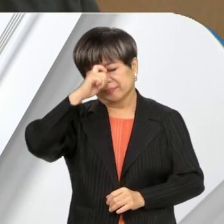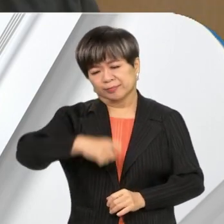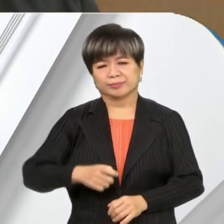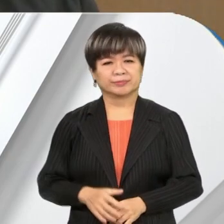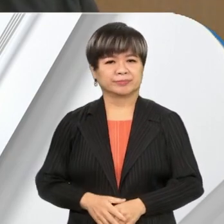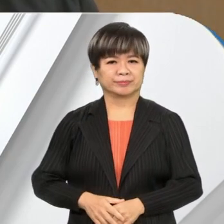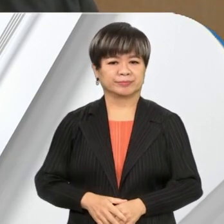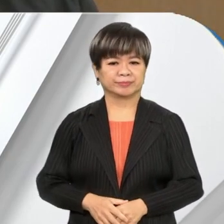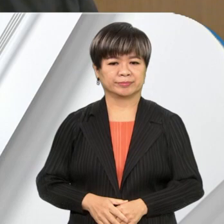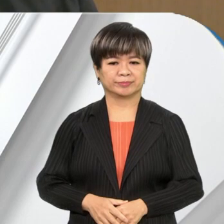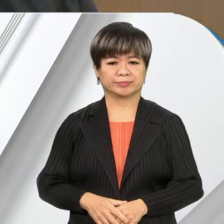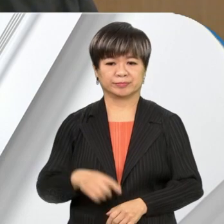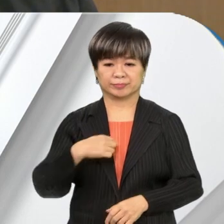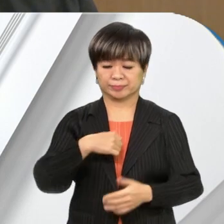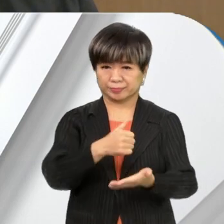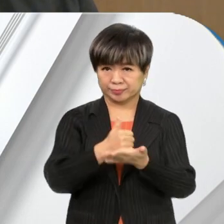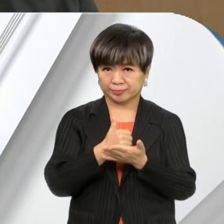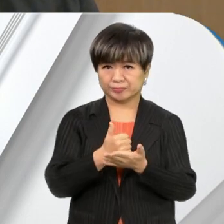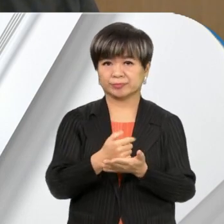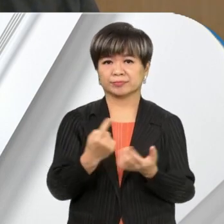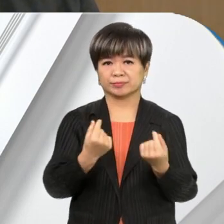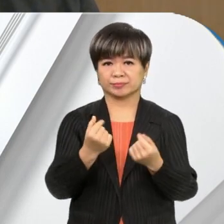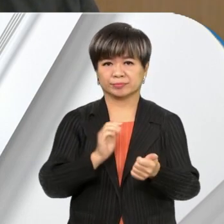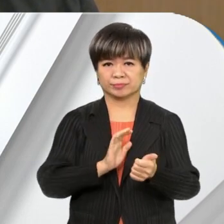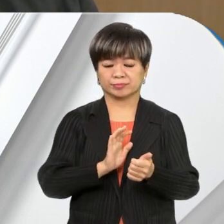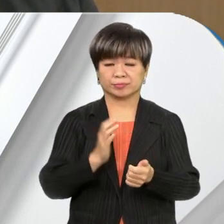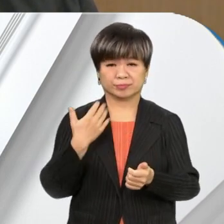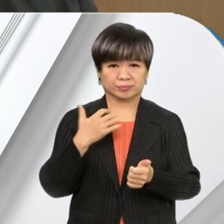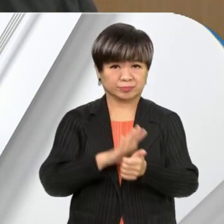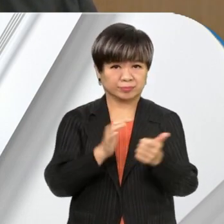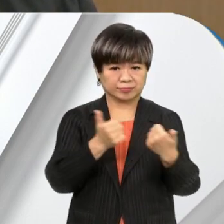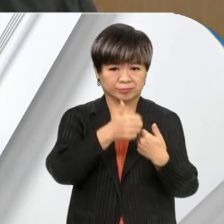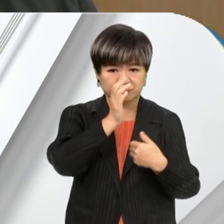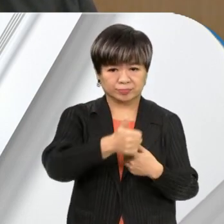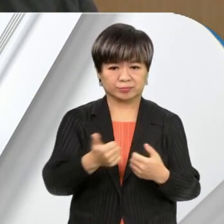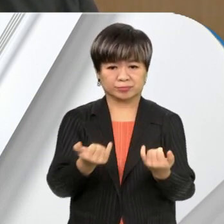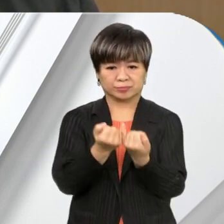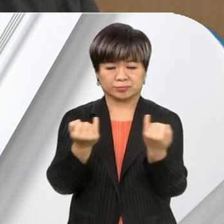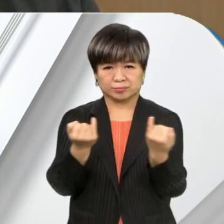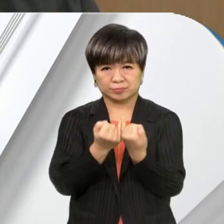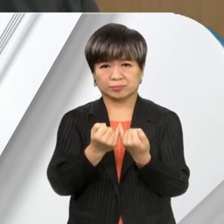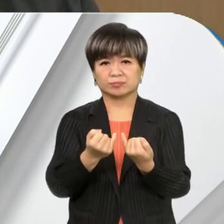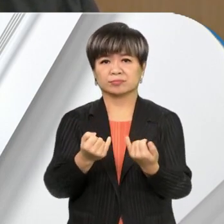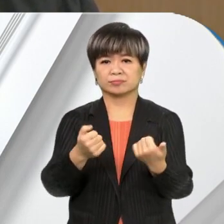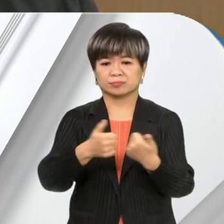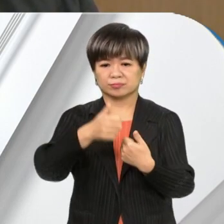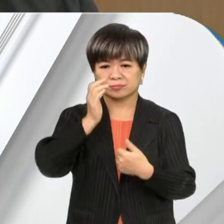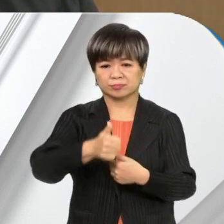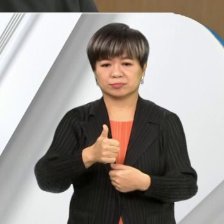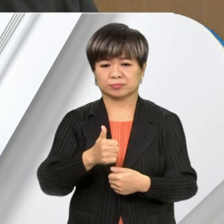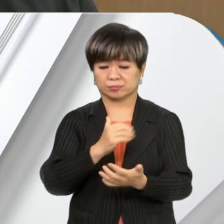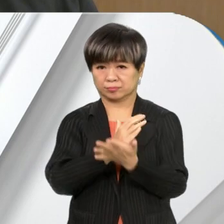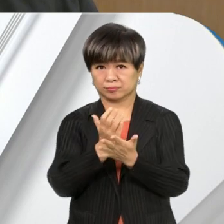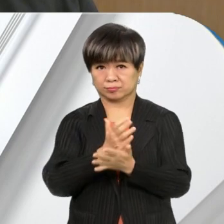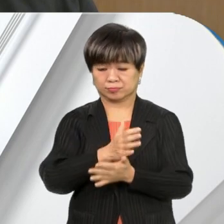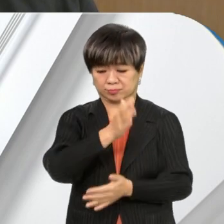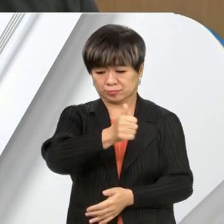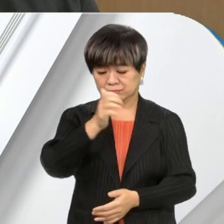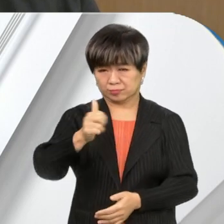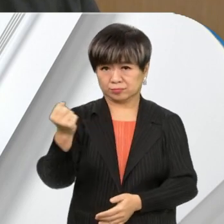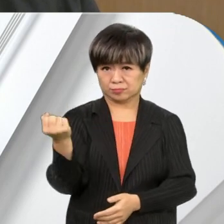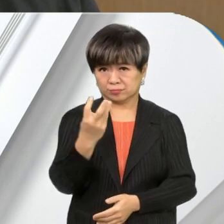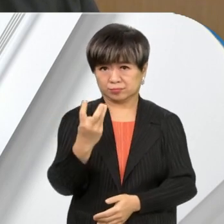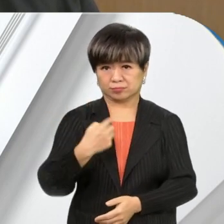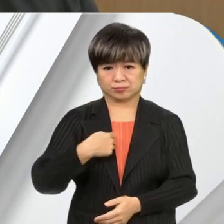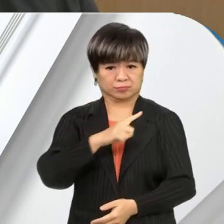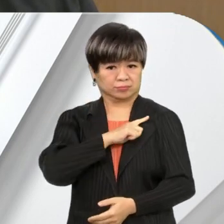我们请的包含了这个后援会的总会长、后援会的这个妇女后援会的这些，包含这个三长，都是我